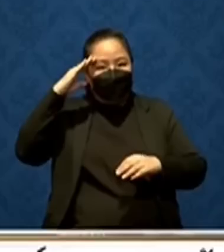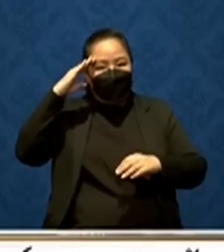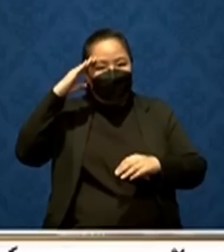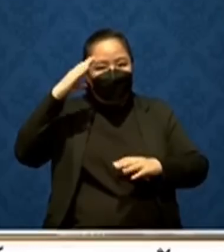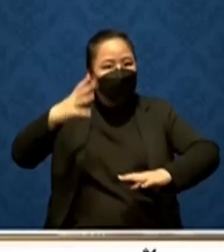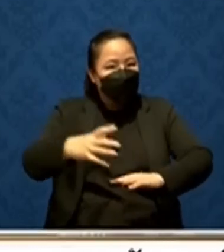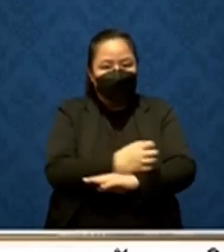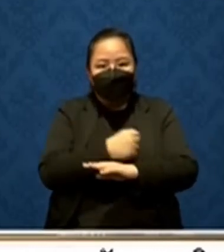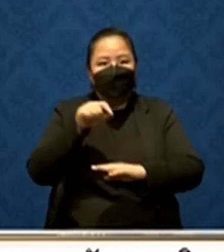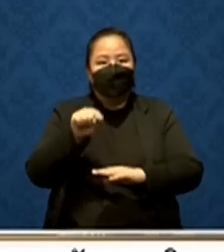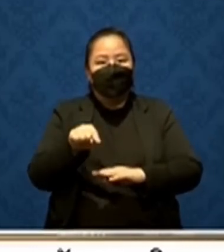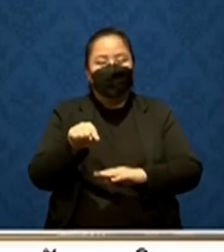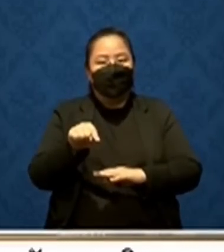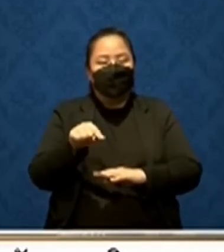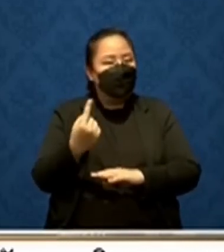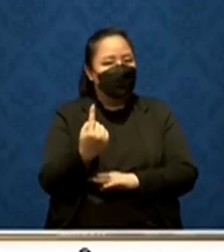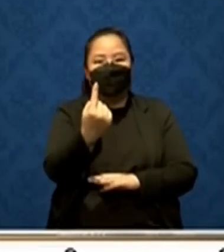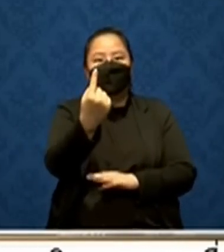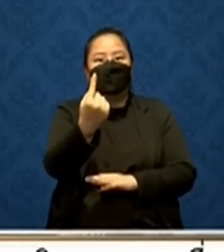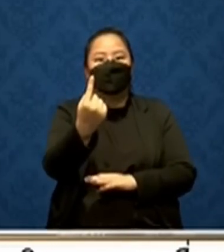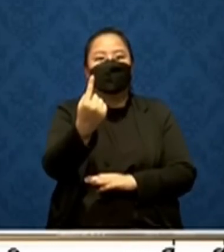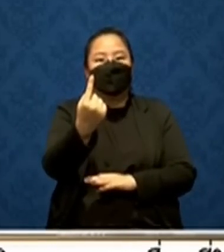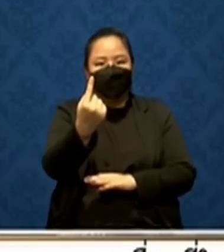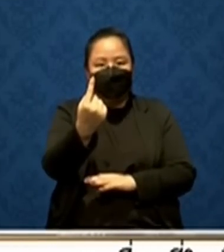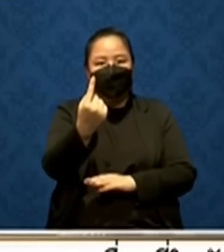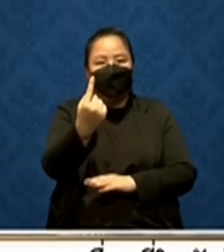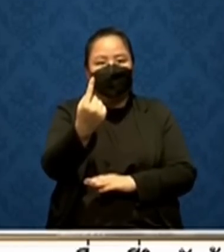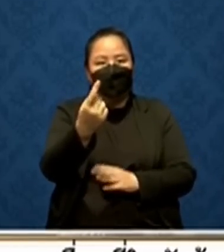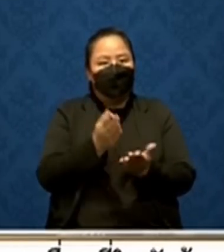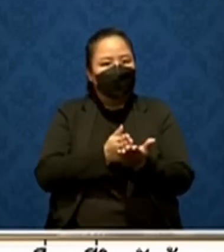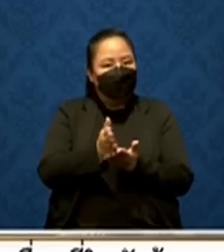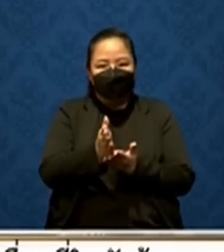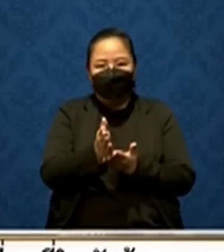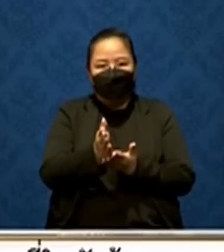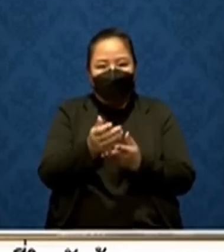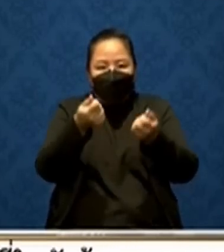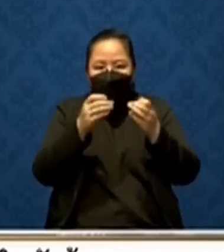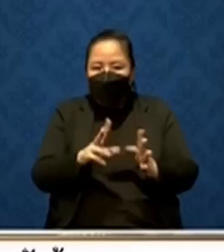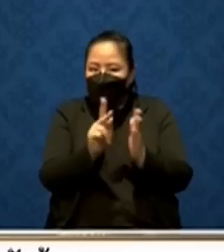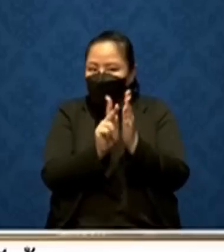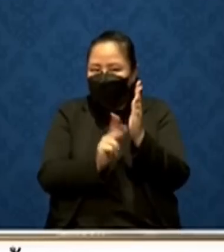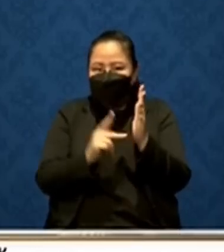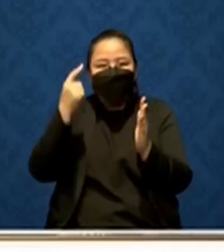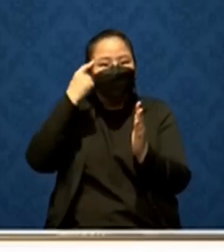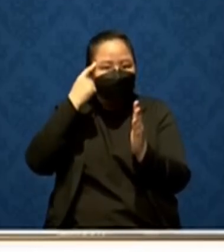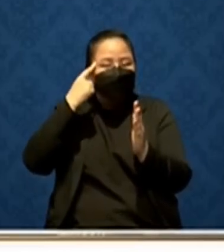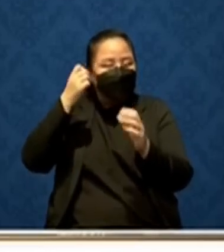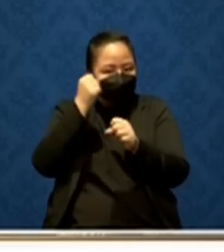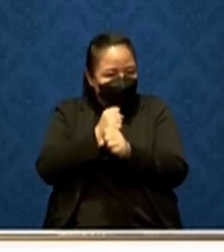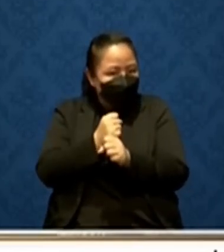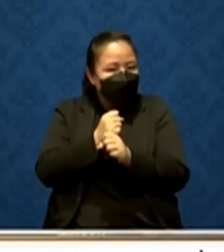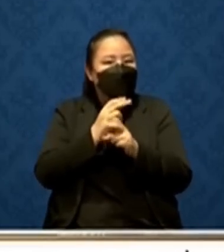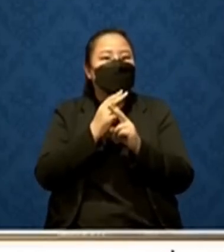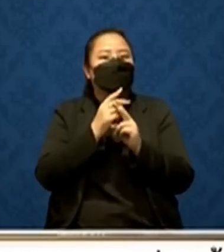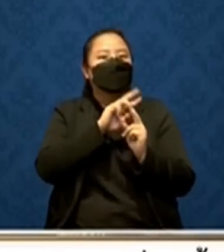ของใช้อำนาจนี้เพียงแต่ผู้เดียวถ้าเป็นฝ่ายนิติบัญญัติเองออกกฎหมายออกเข้ากำหนดเอง